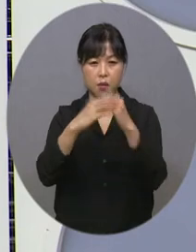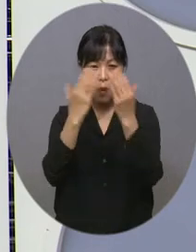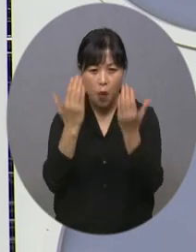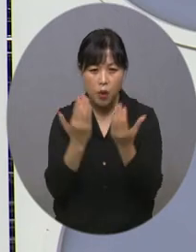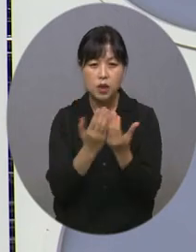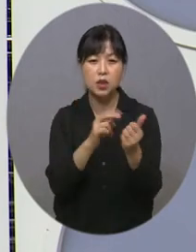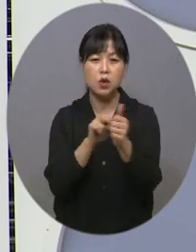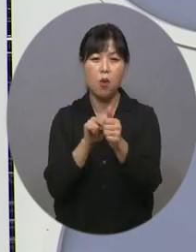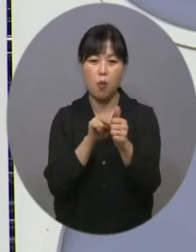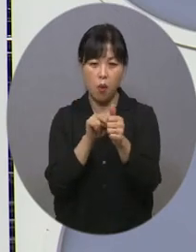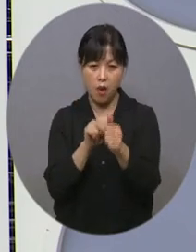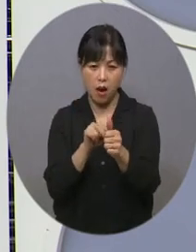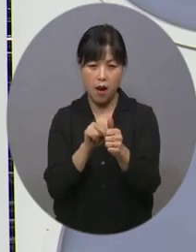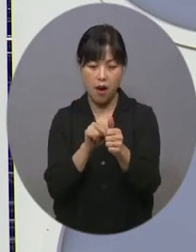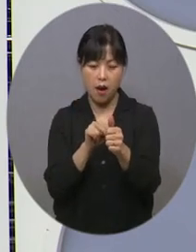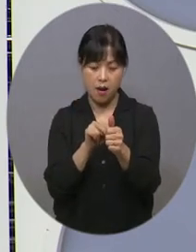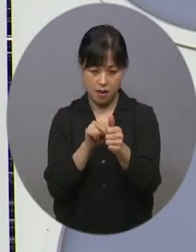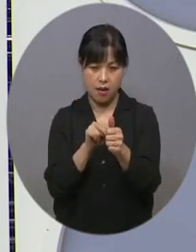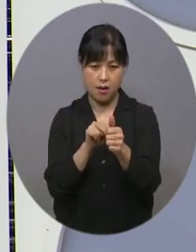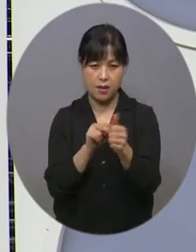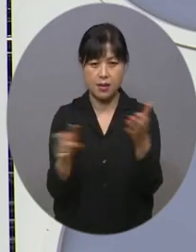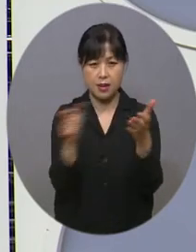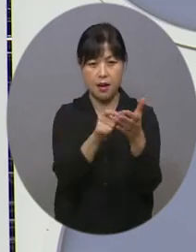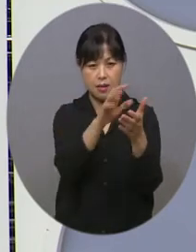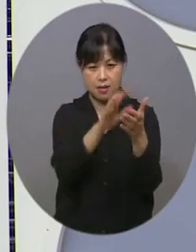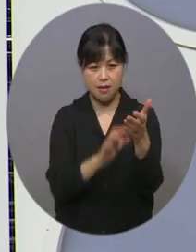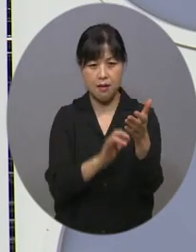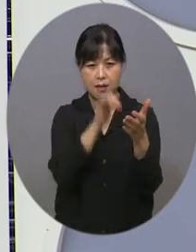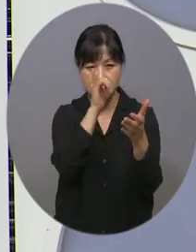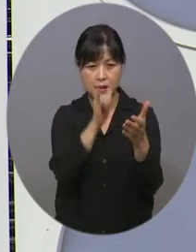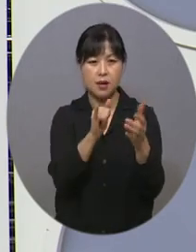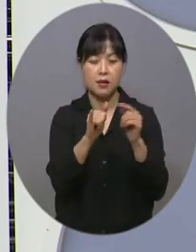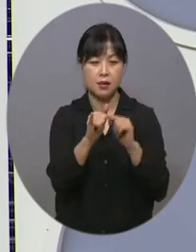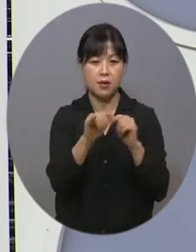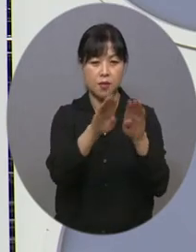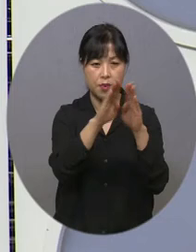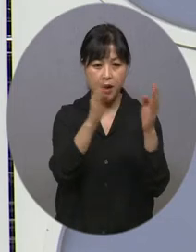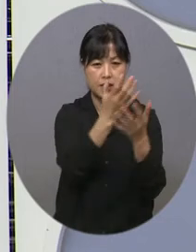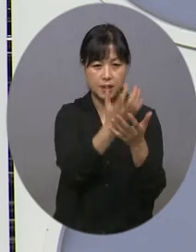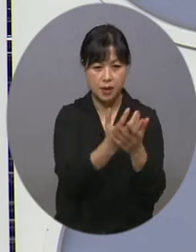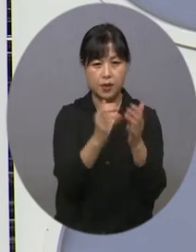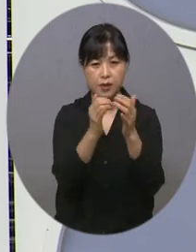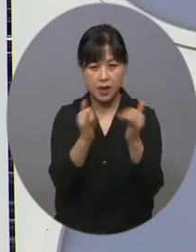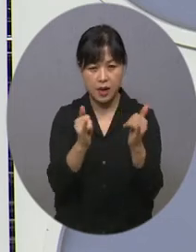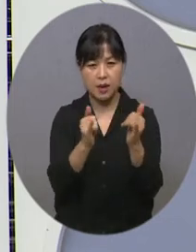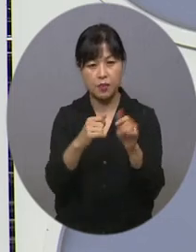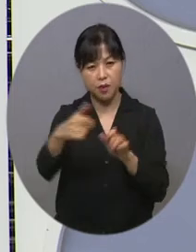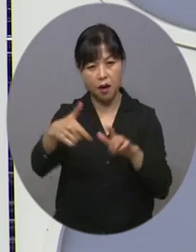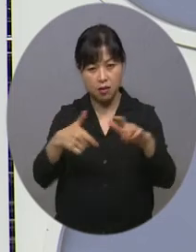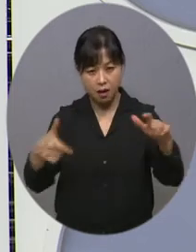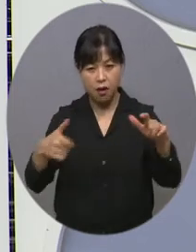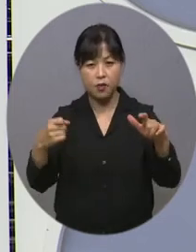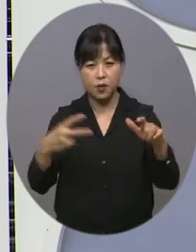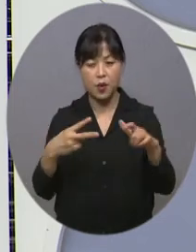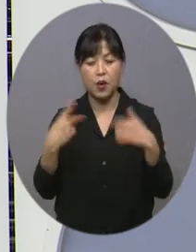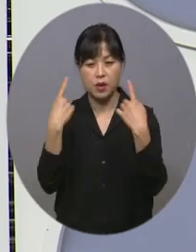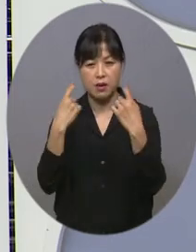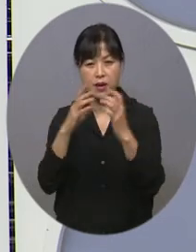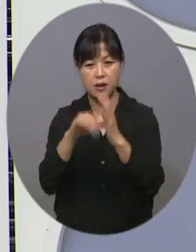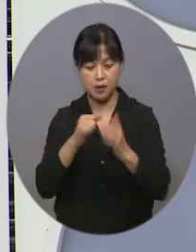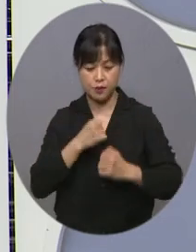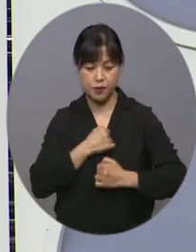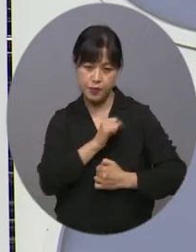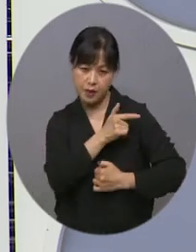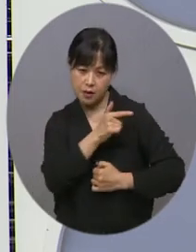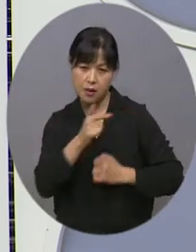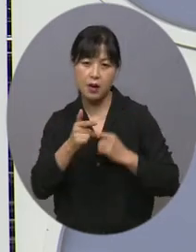거기 1차 정보가 거의 다 들어가 있습니다. 뭐 개항 자료라든지 인구라든지 면적이라든지 뭐 거기에서 여행할 때 주의해야 될